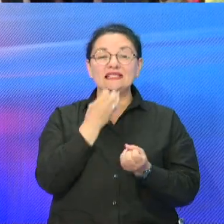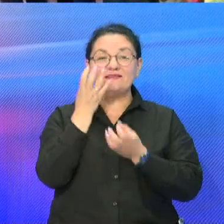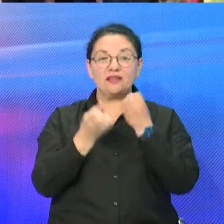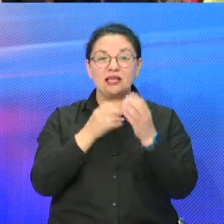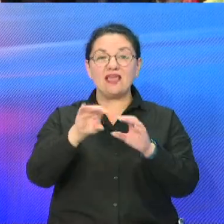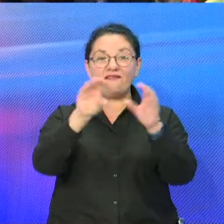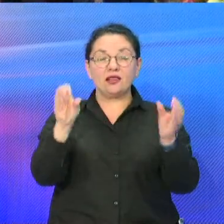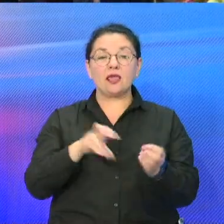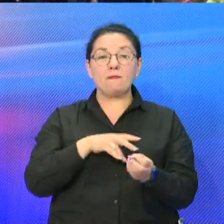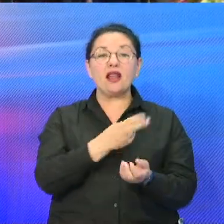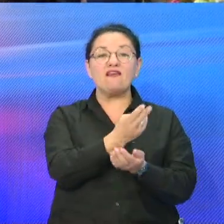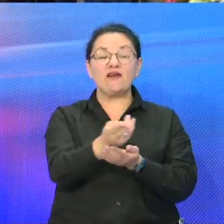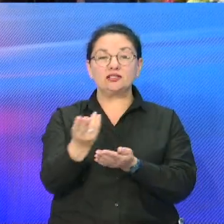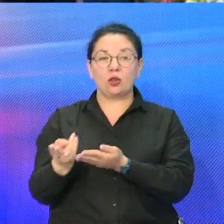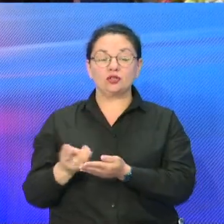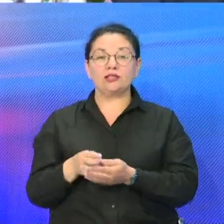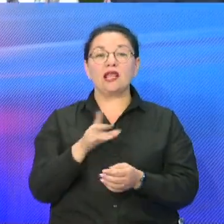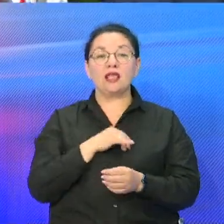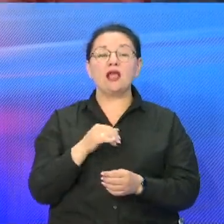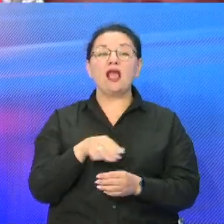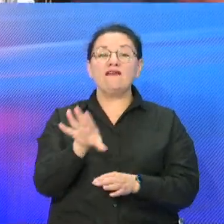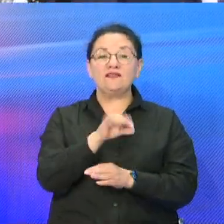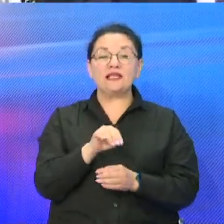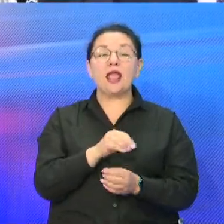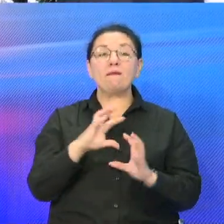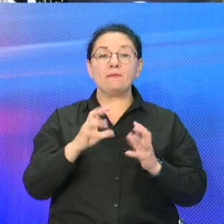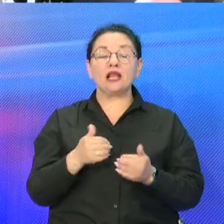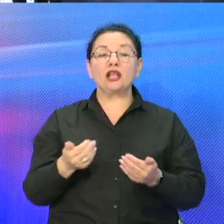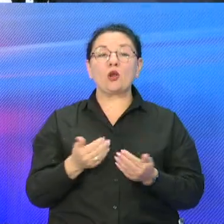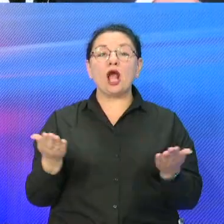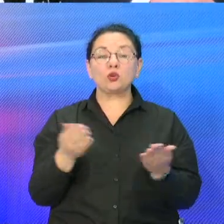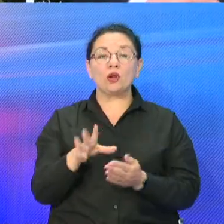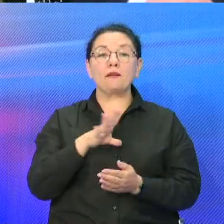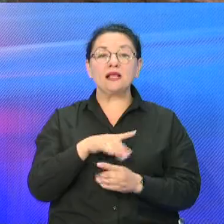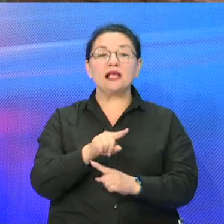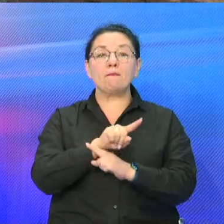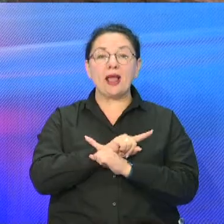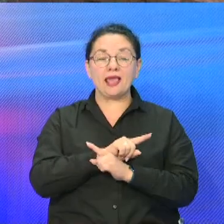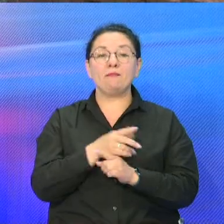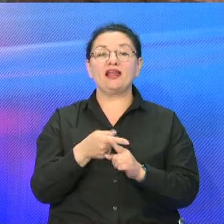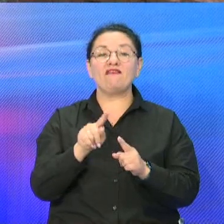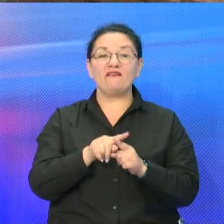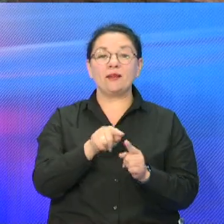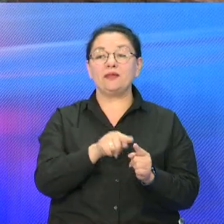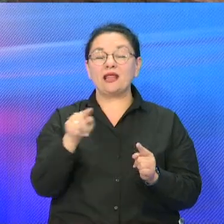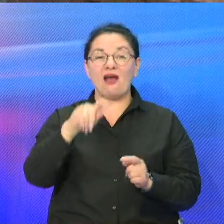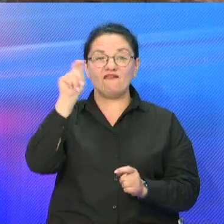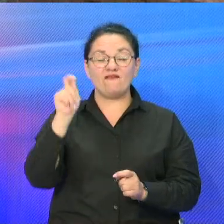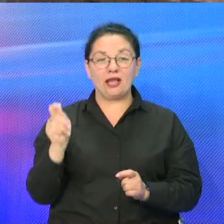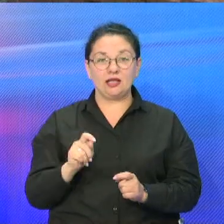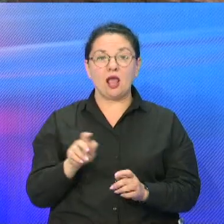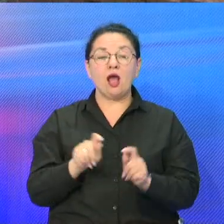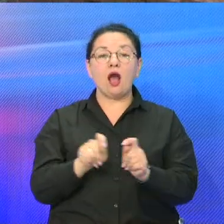данину поваги солдатам, офицерам и мирным жихарам, которые загинули в борьбе с фашистскими оккупантами. У рамках мероприятия открывается